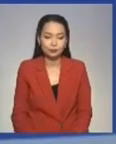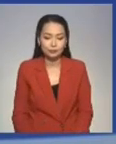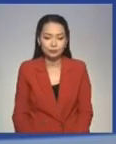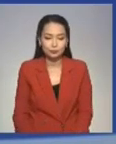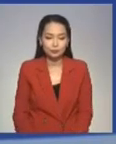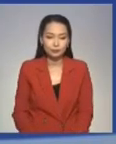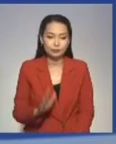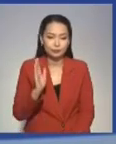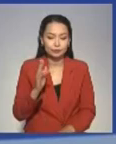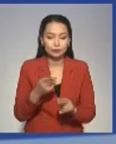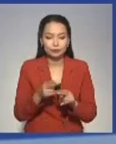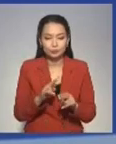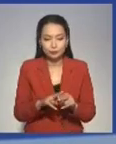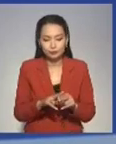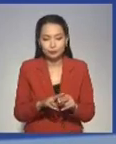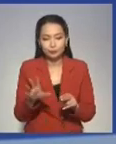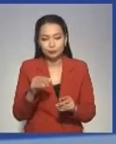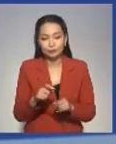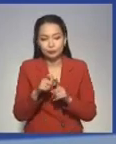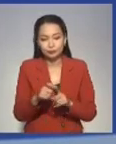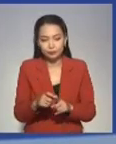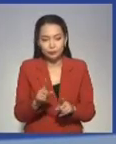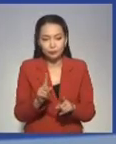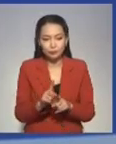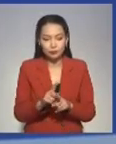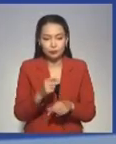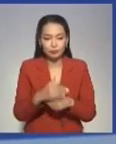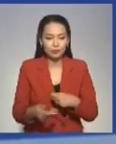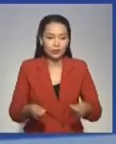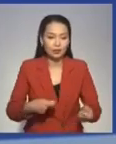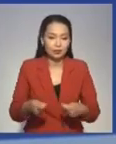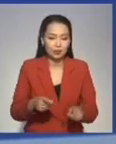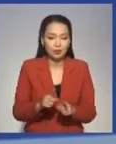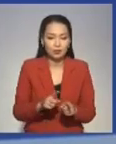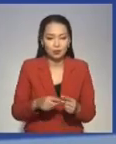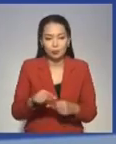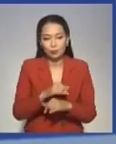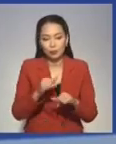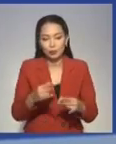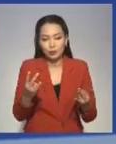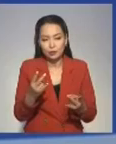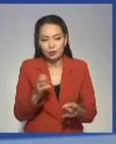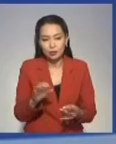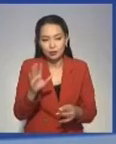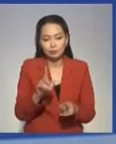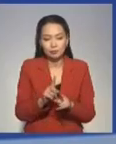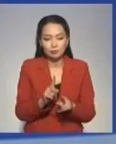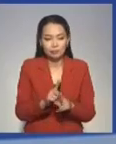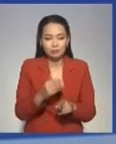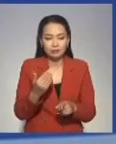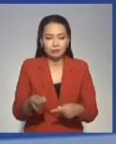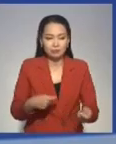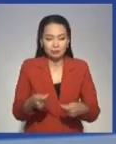В этой связи для логистического удобства предлагаем всем партнерам размещать свои товары на наших складах. Это позволит в разы сократить сроки доставки